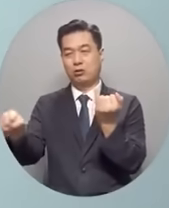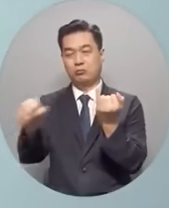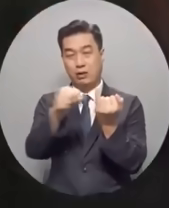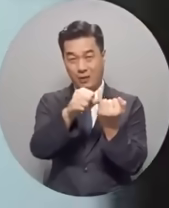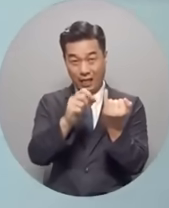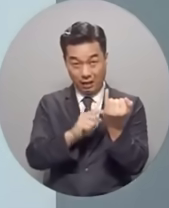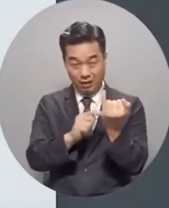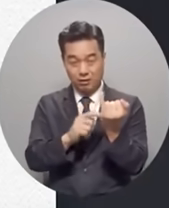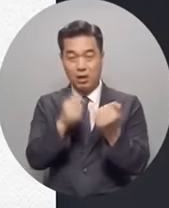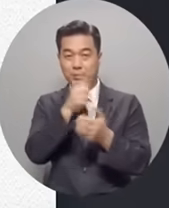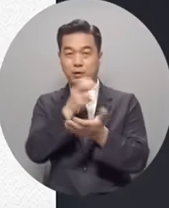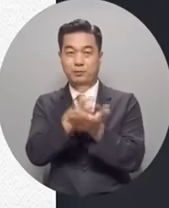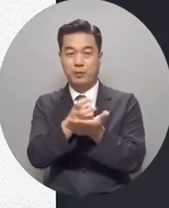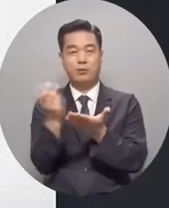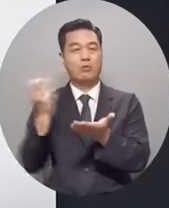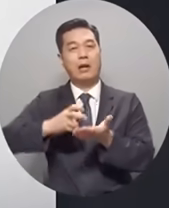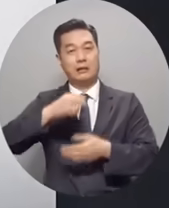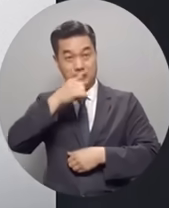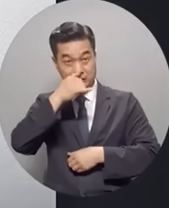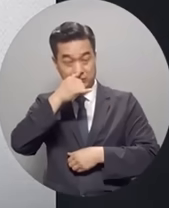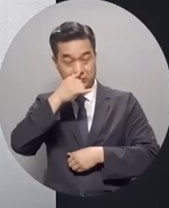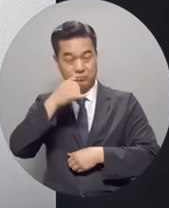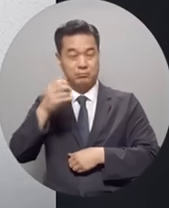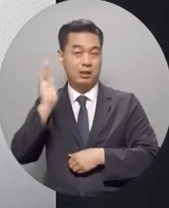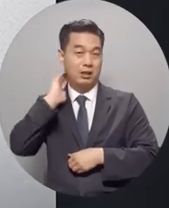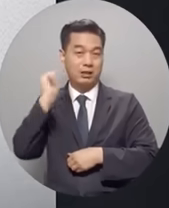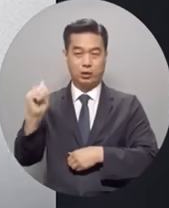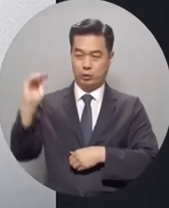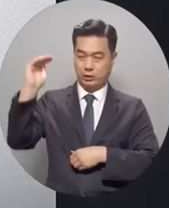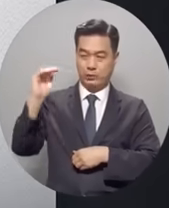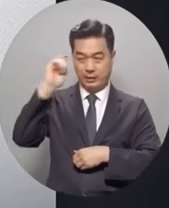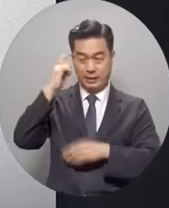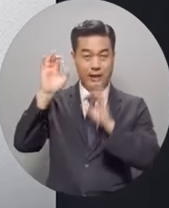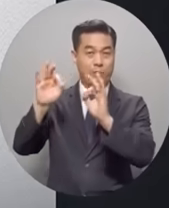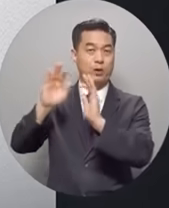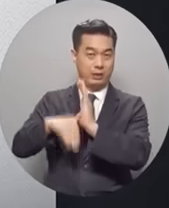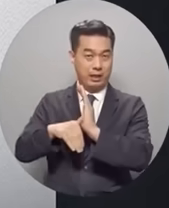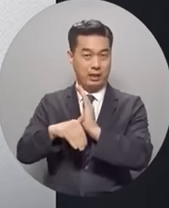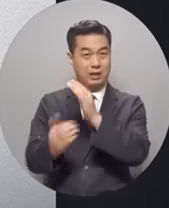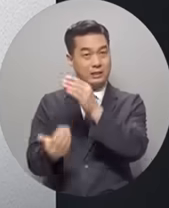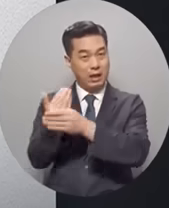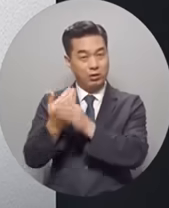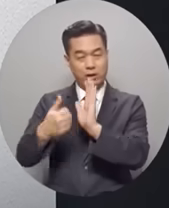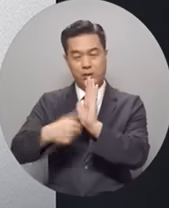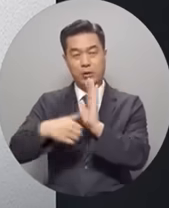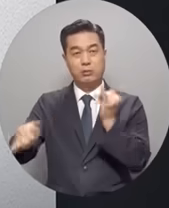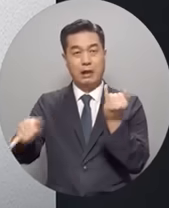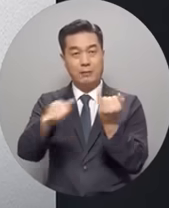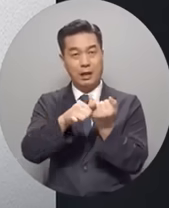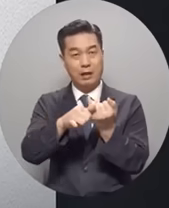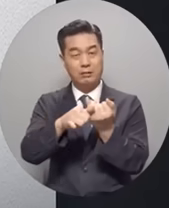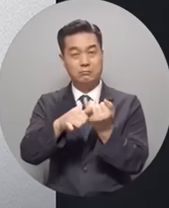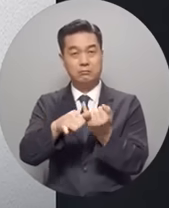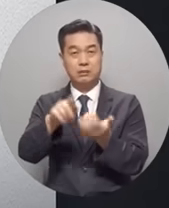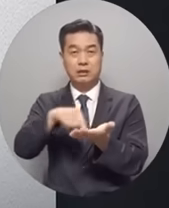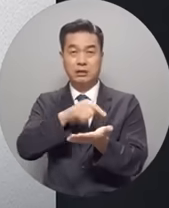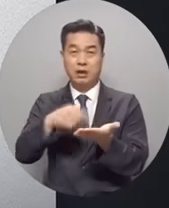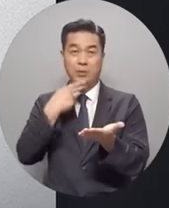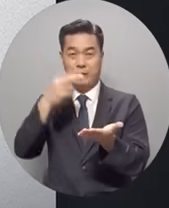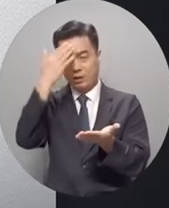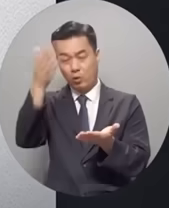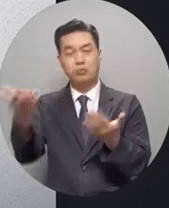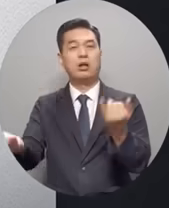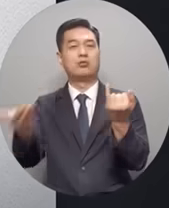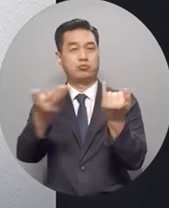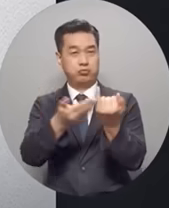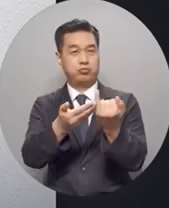있습니다. 정부 수반인 대통령 지위를 고려할 때 이 사건 명품 가방은 대가 없이 건네진 선물일 뿐만 아니라